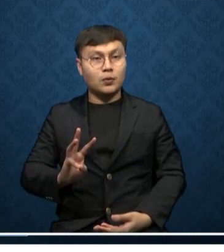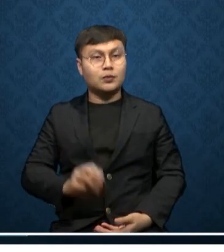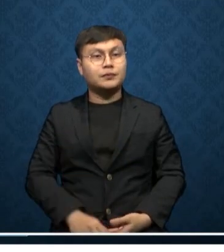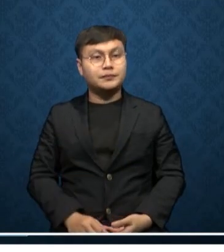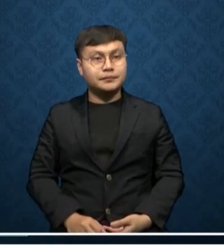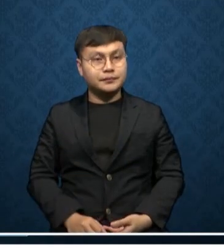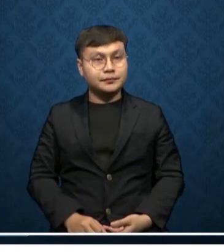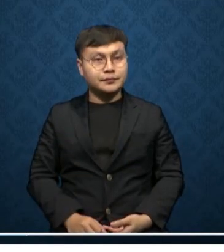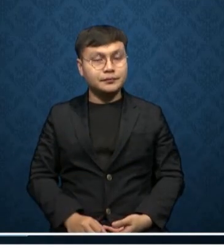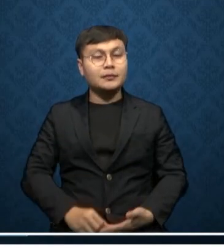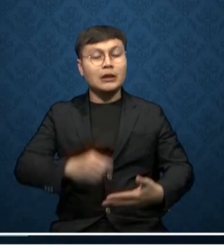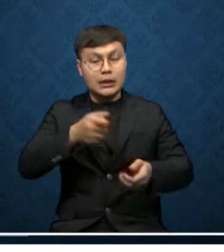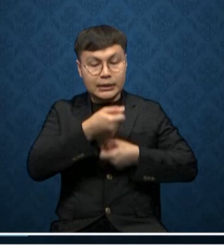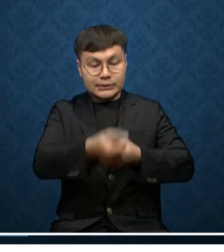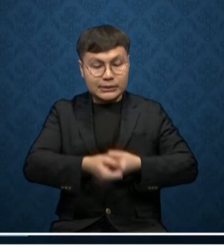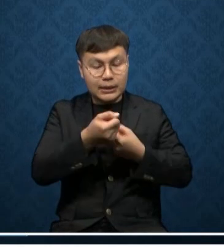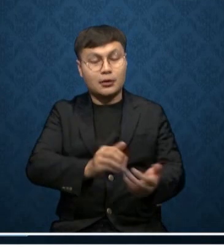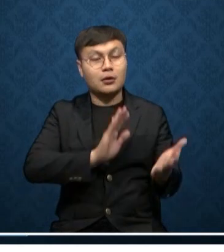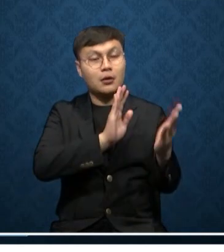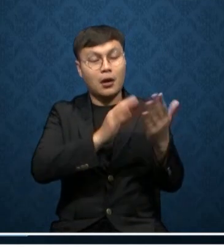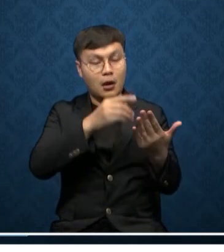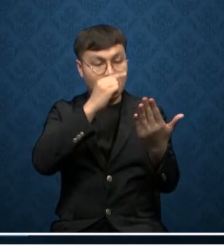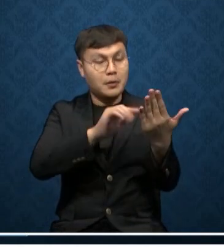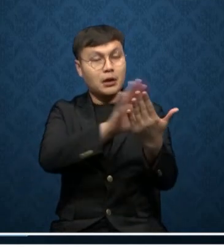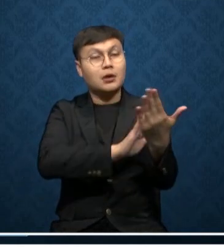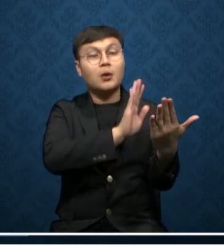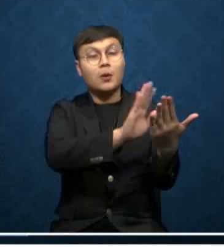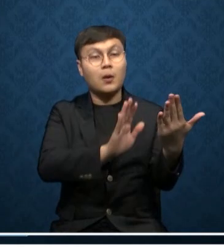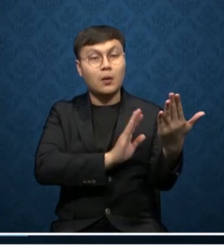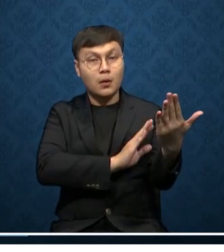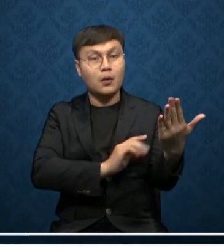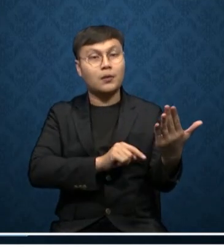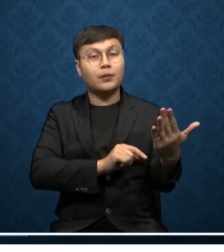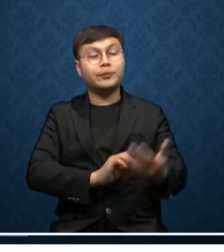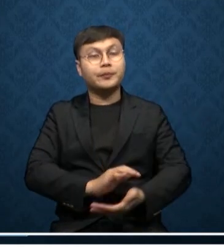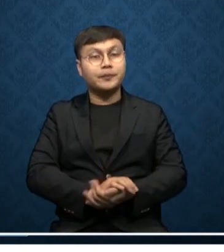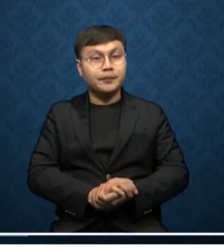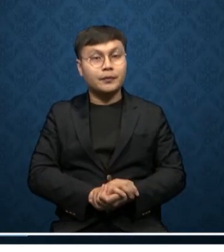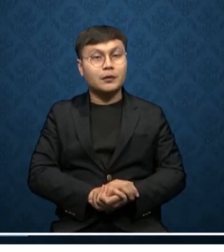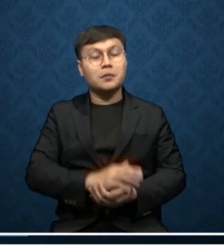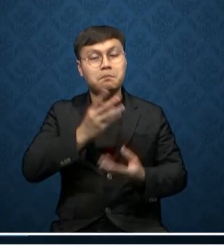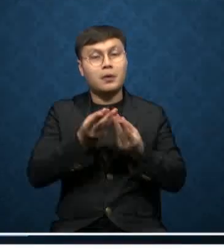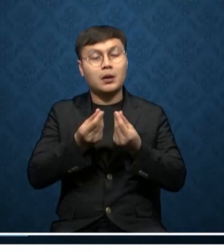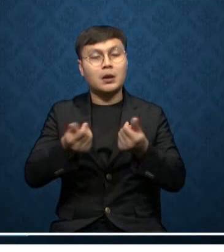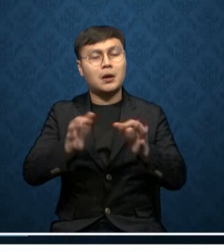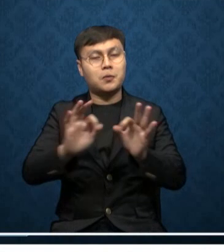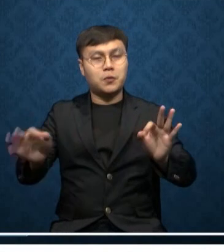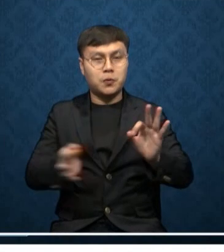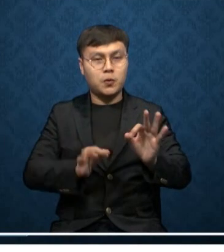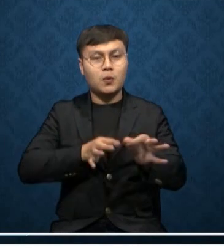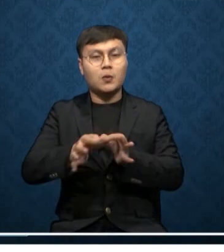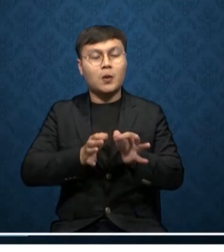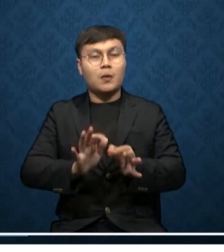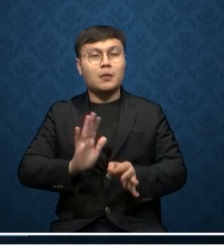อัตลักษณ์ในพื้นที่กำหนดไว้ 3แนวทาง 7โครงการที่ได้ติดตามนะครับผมคงไม่พูดรายละเอียดนะครับแต่ว่าผมจะเสนอข้อ